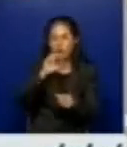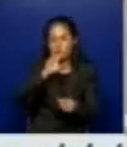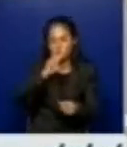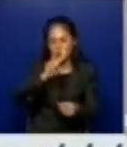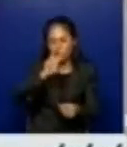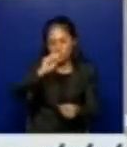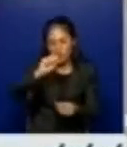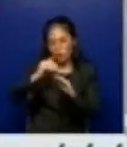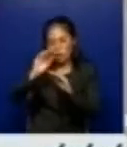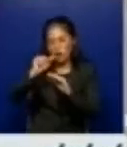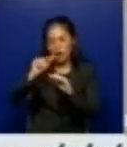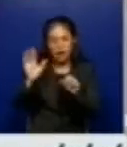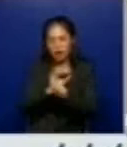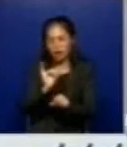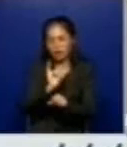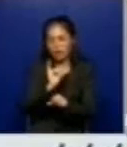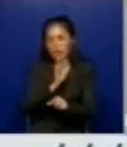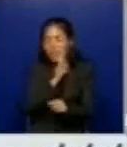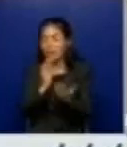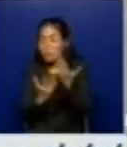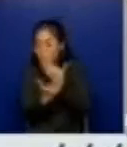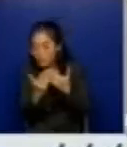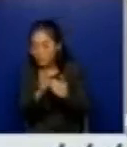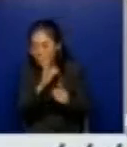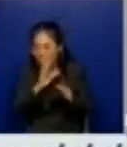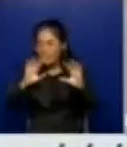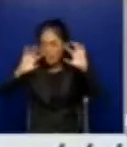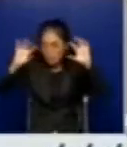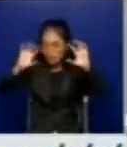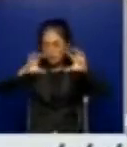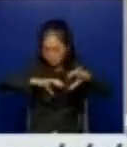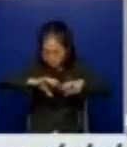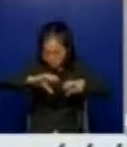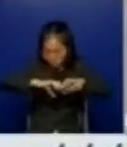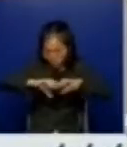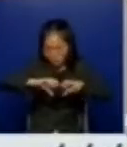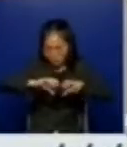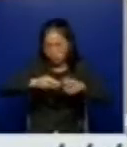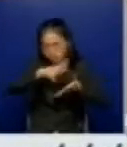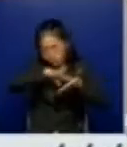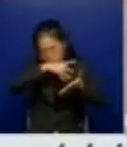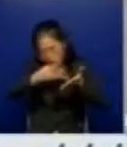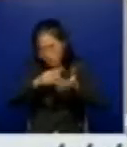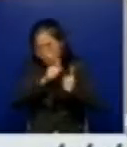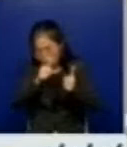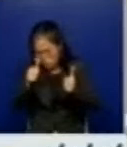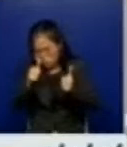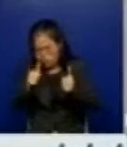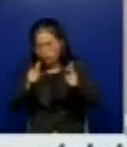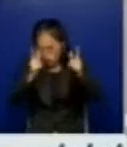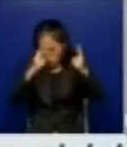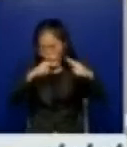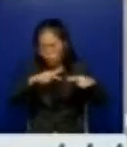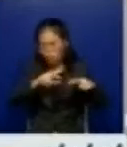าตรงเนี้ยถ้าหากรัฐบาลบริหารดีๆในปี64แล้วเราสามารถที่จะลดการจัด